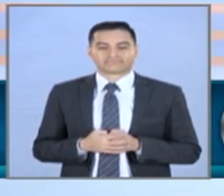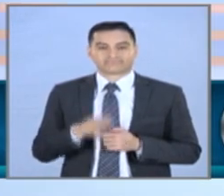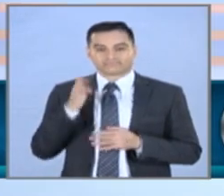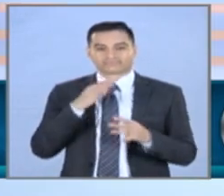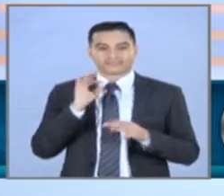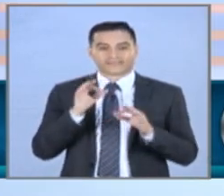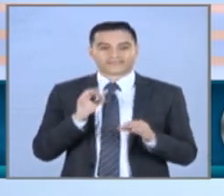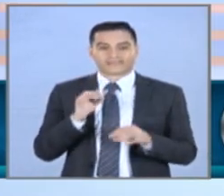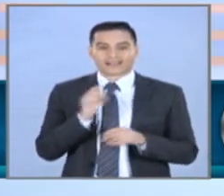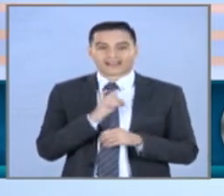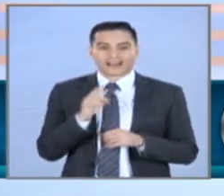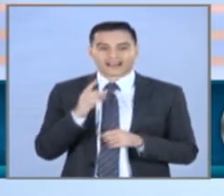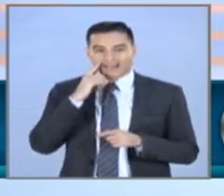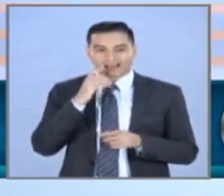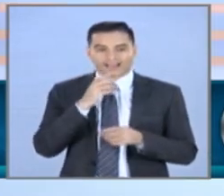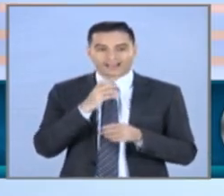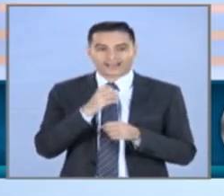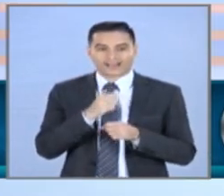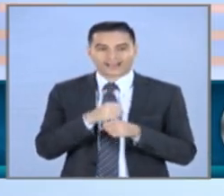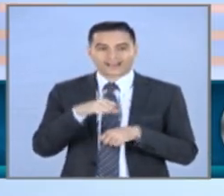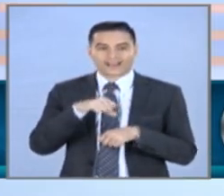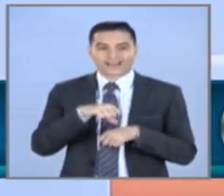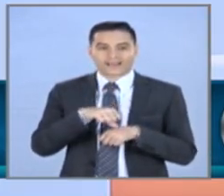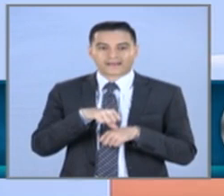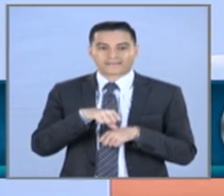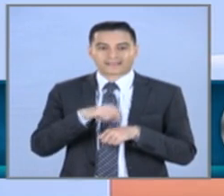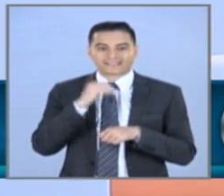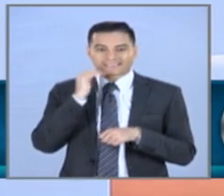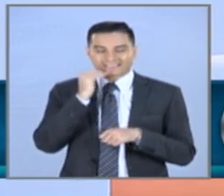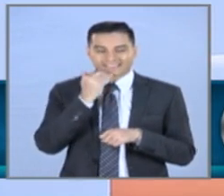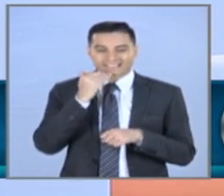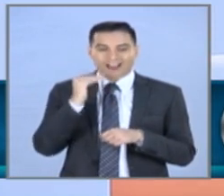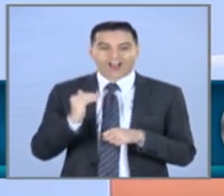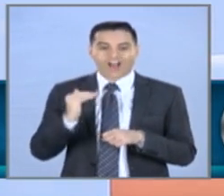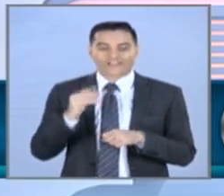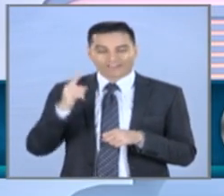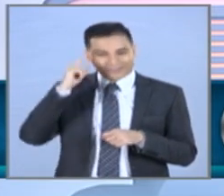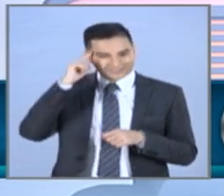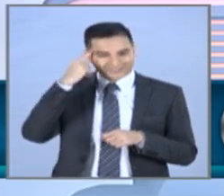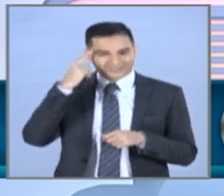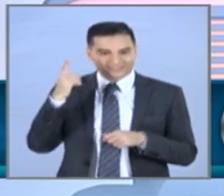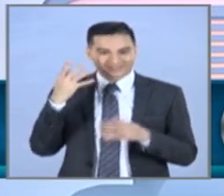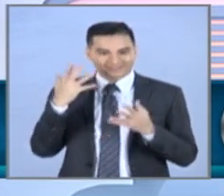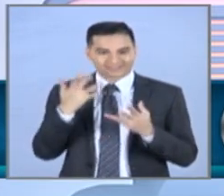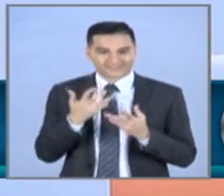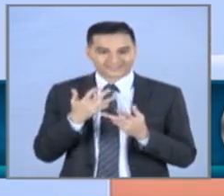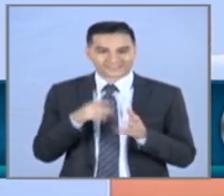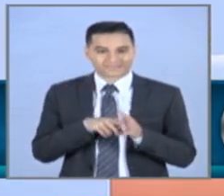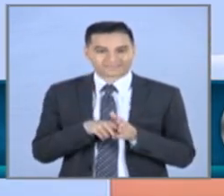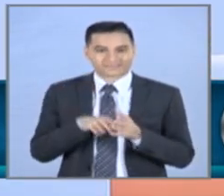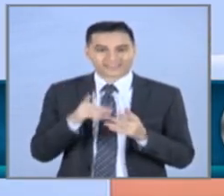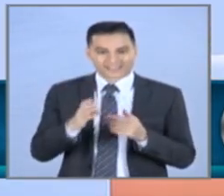لا تأمن لمكر الصغار، مش قلتلك محمد؟ برافو عليك، إجابة